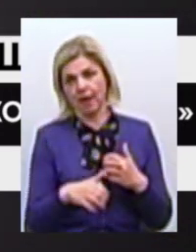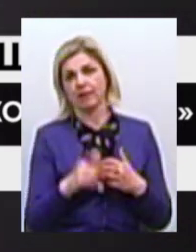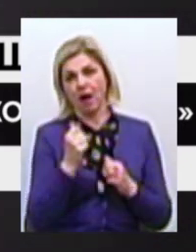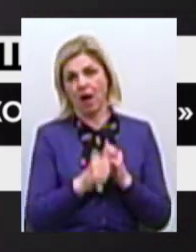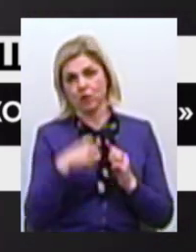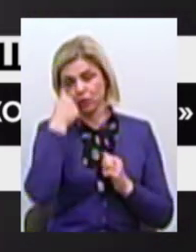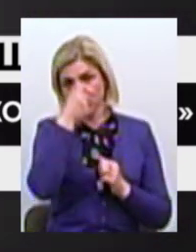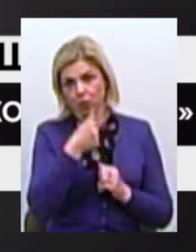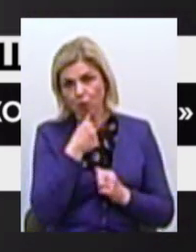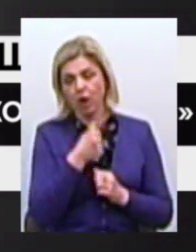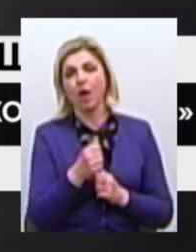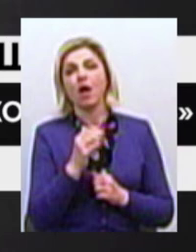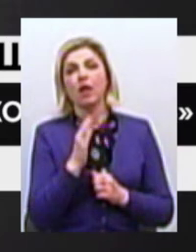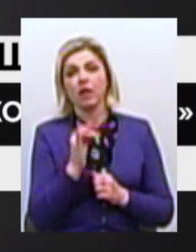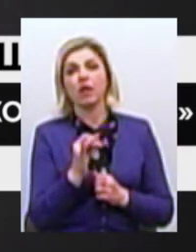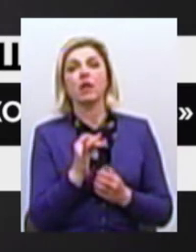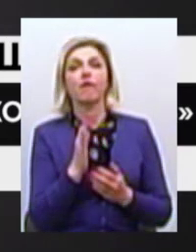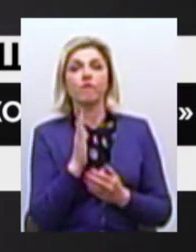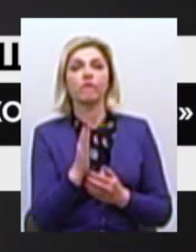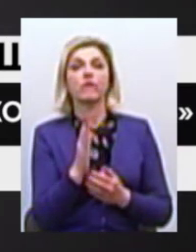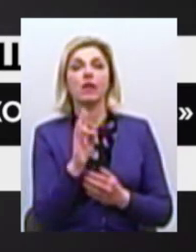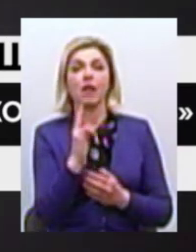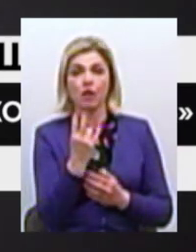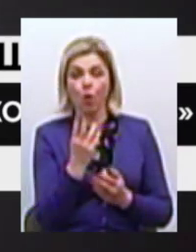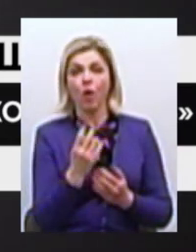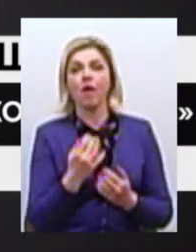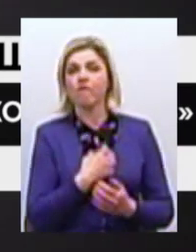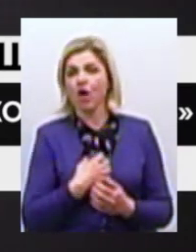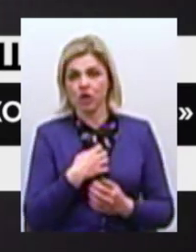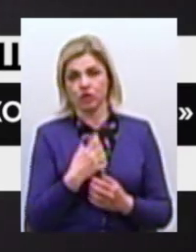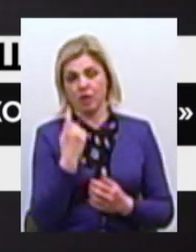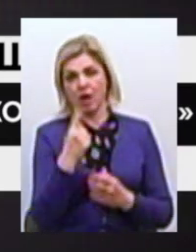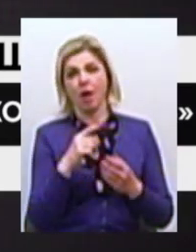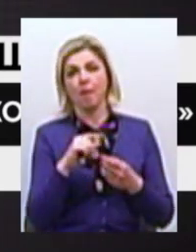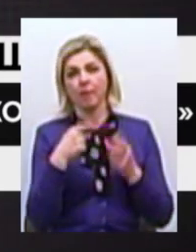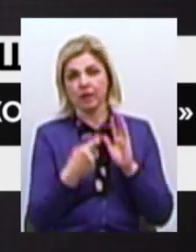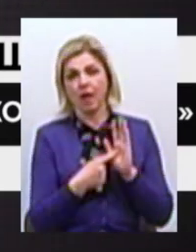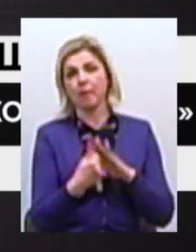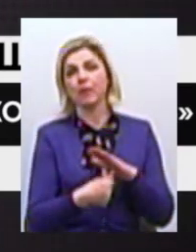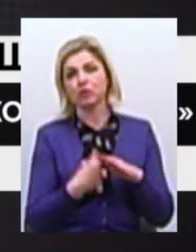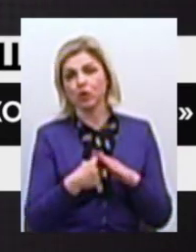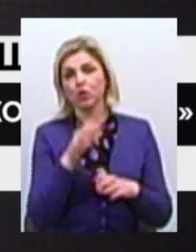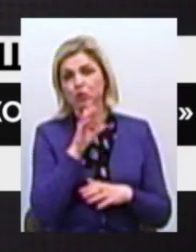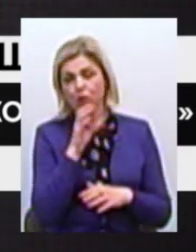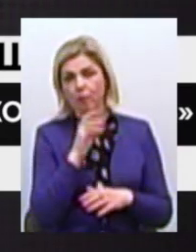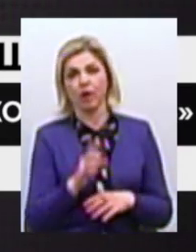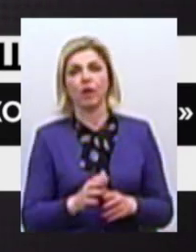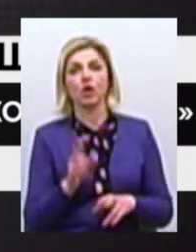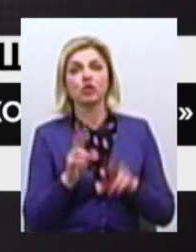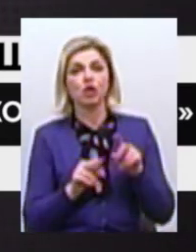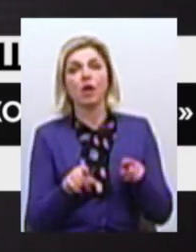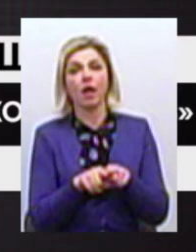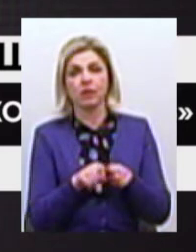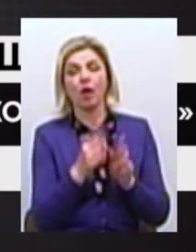котах працює інша система, але я розумію, що для Миколаєва зараз найважче питання безпритульних собак, і я вважаю, що його